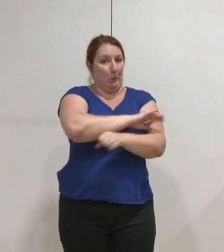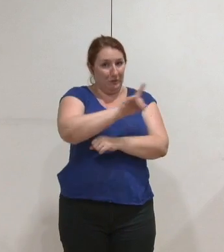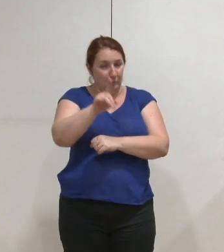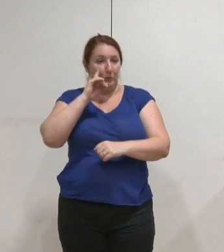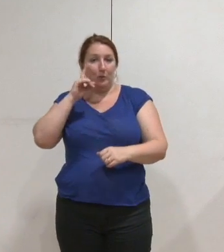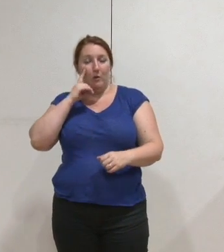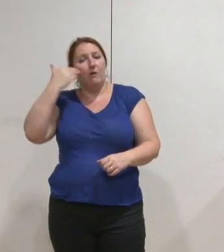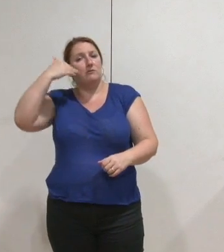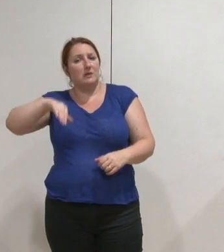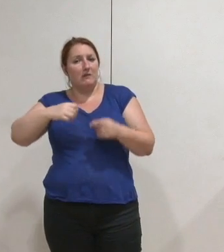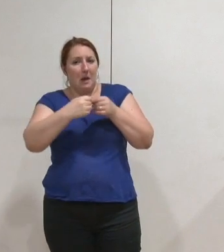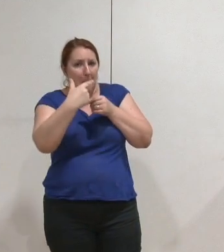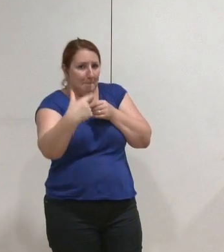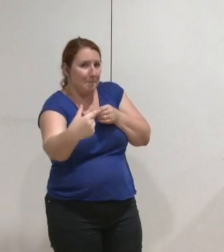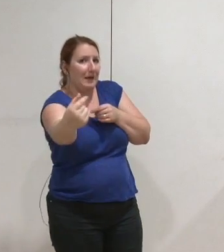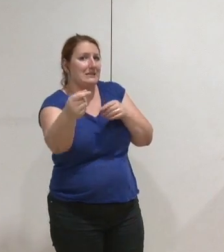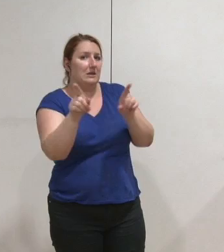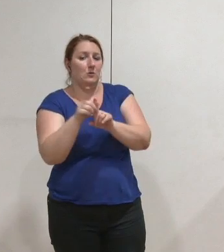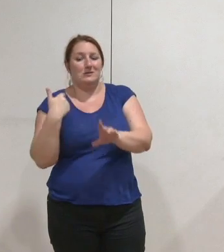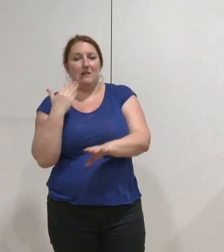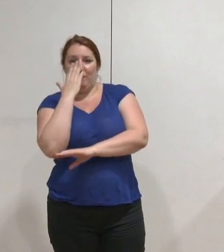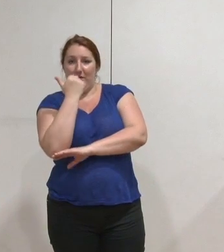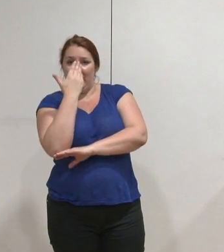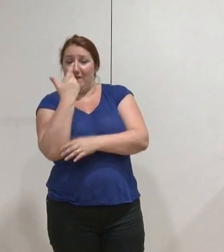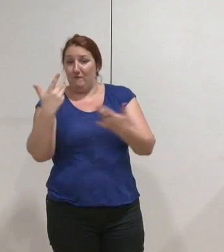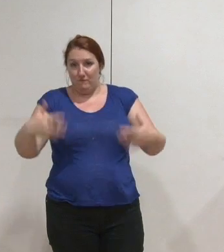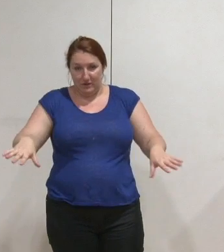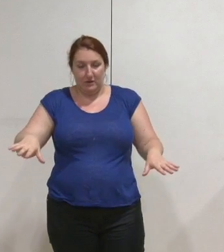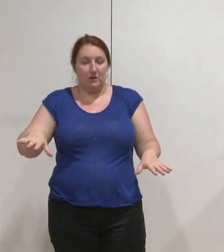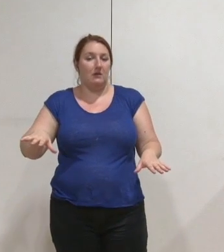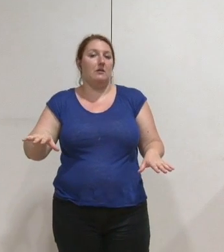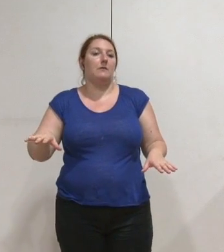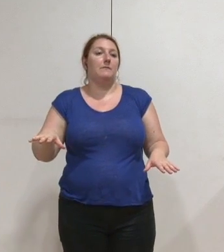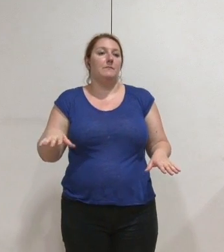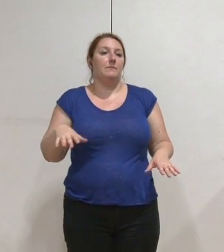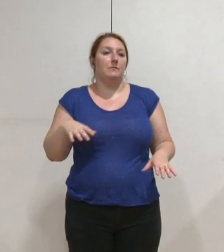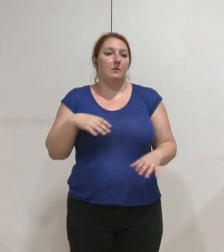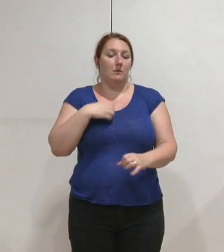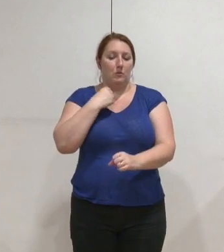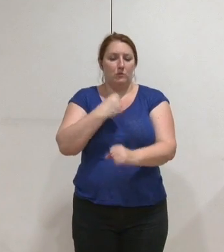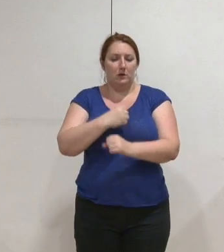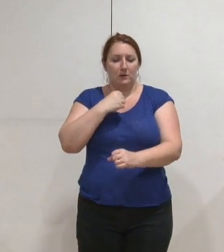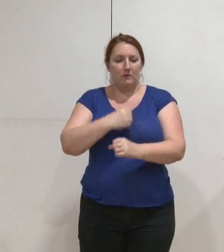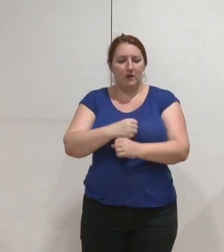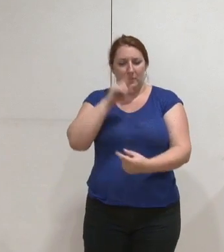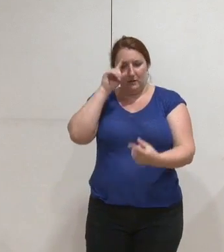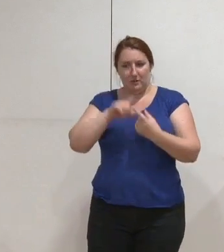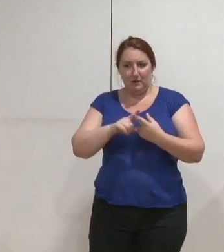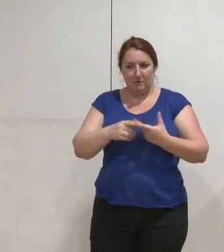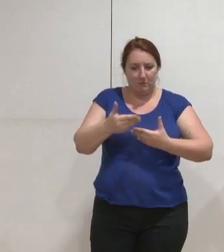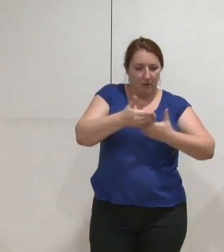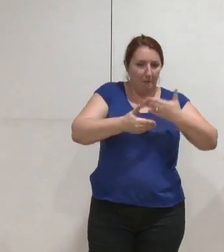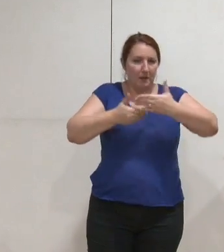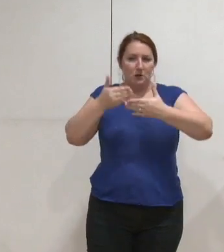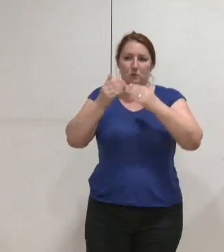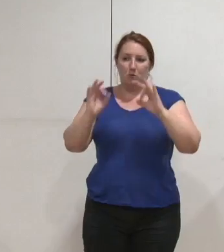aussi la la presquille qu'on a passé en février où on avait travaillé à à la sobriété des AM nagement